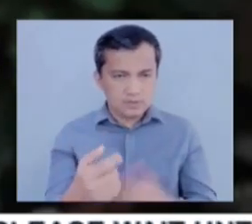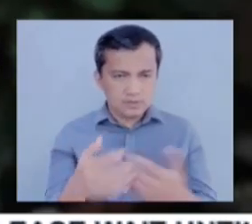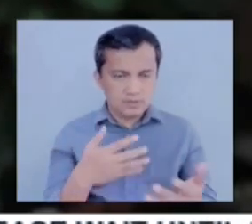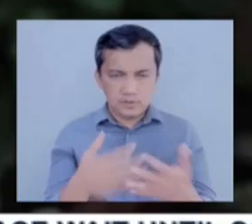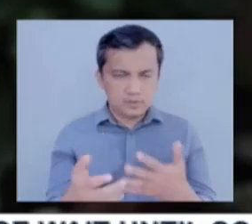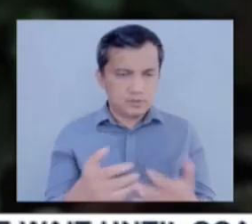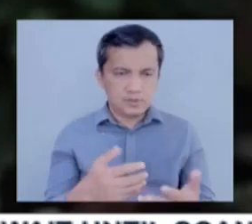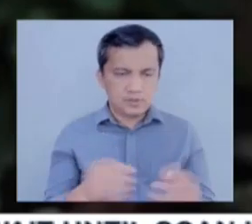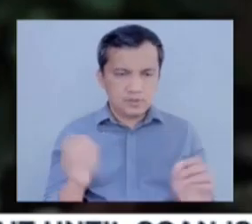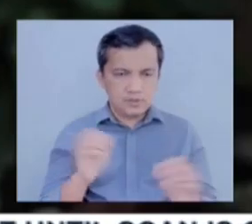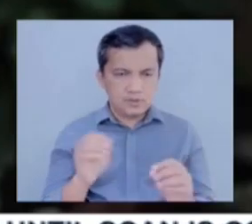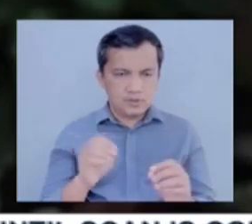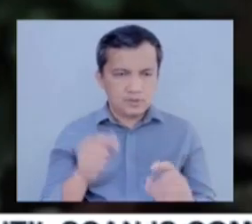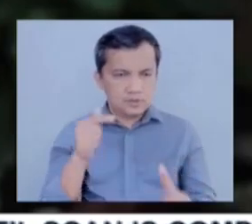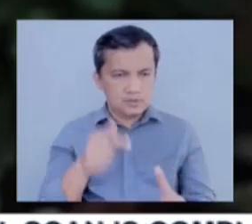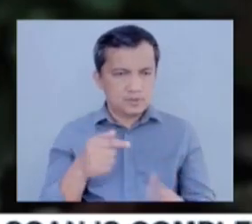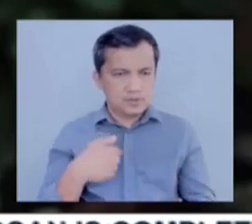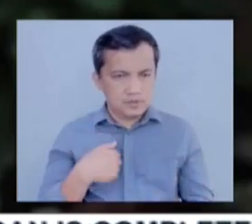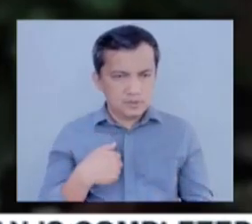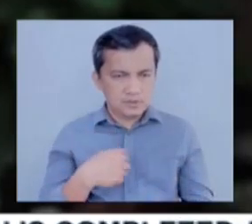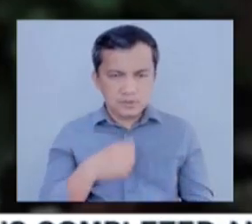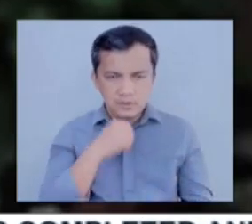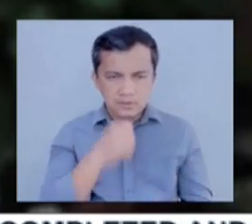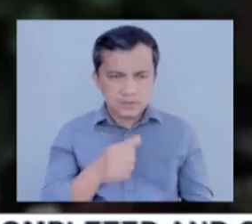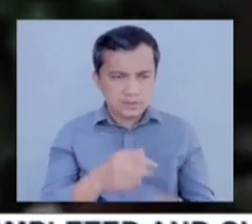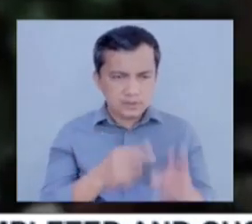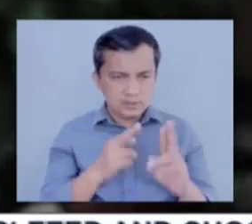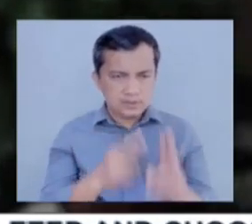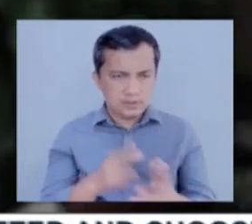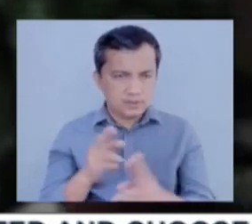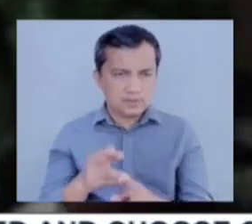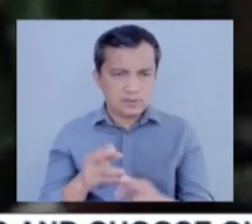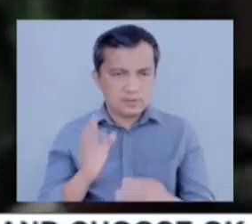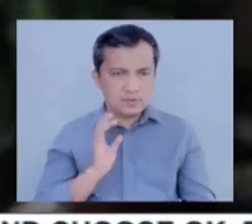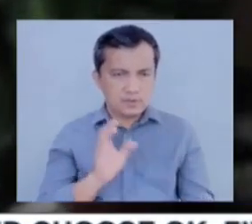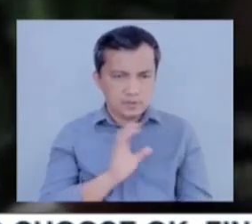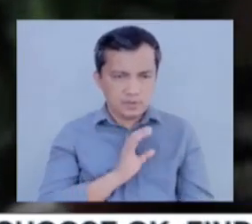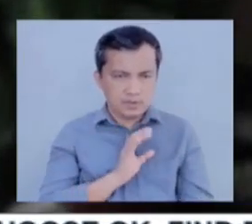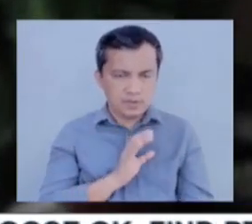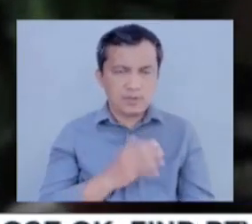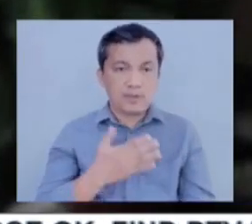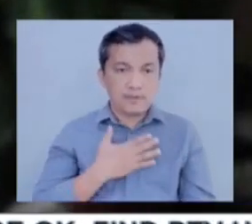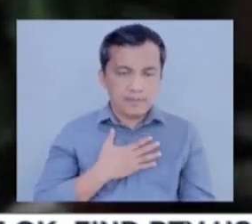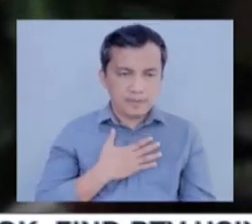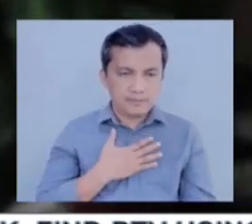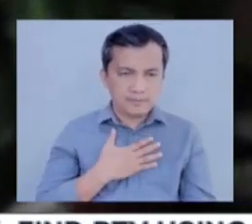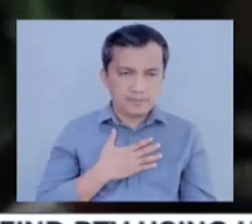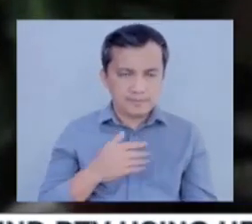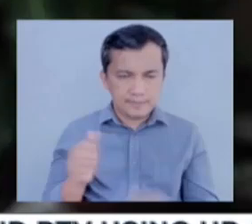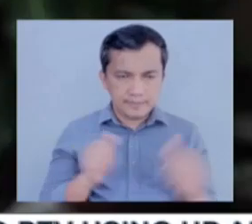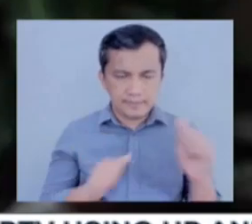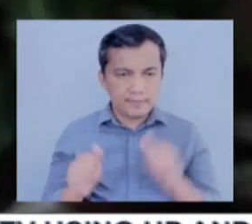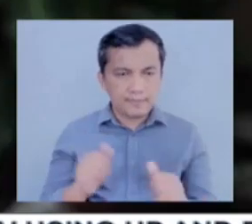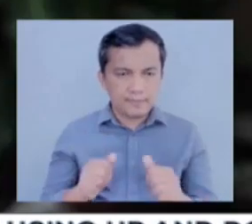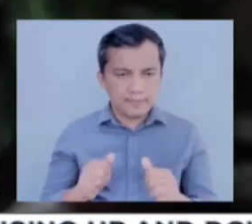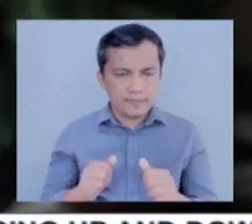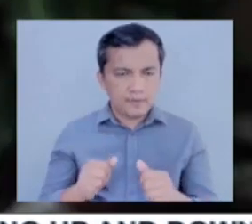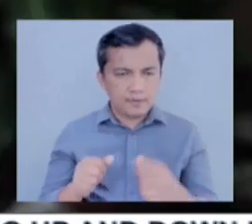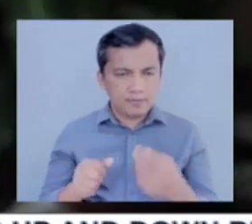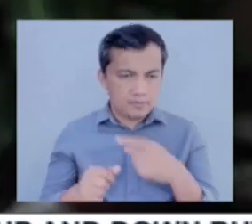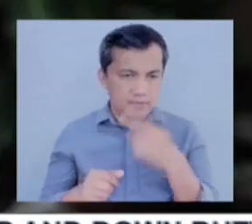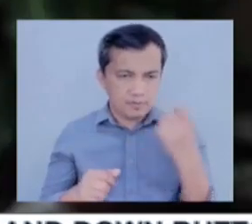sa intensyon ko na hindi respetuhin ng Kongreso. Ang akin pong naging aksyon ay bunga ng ating